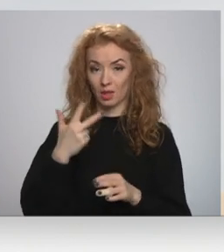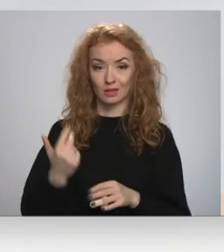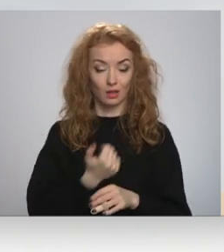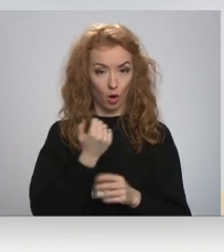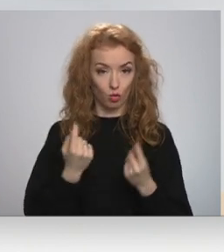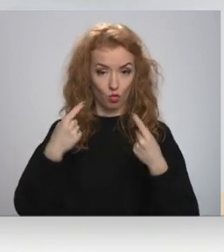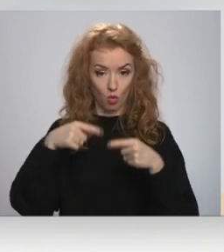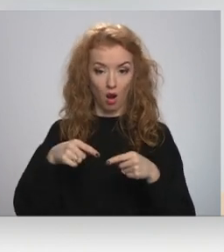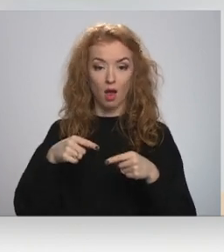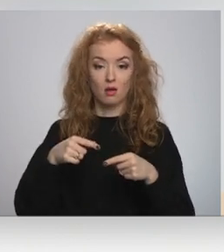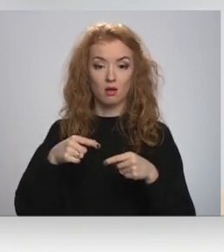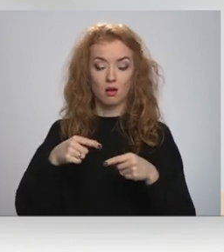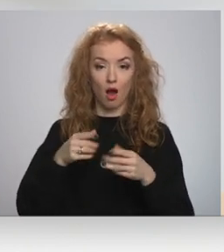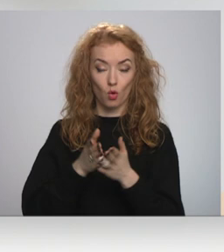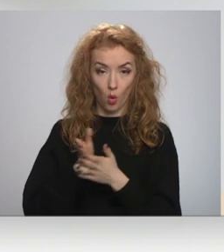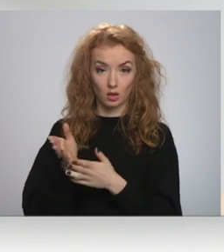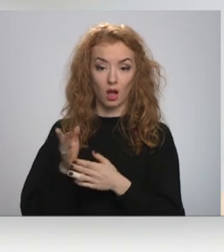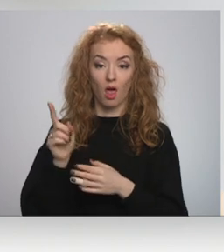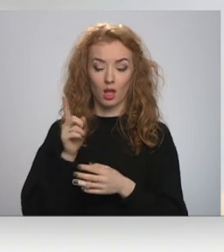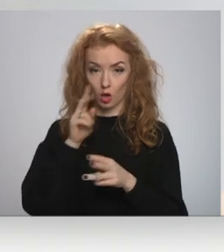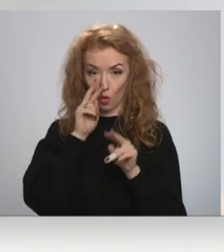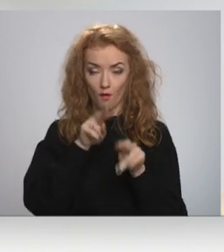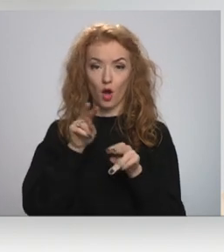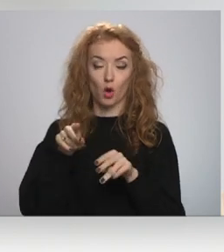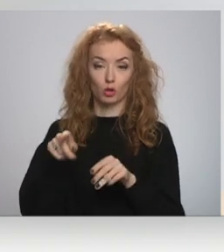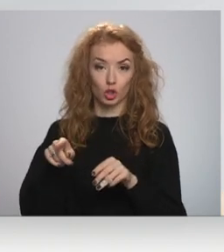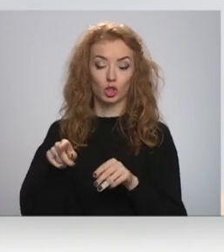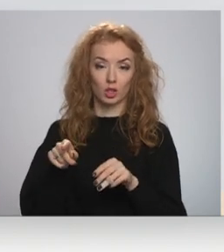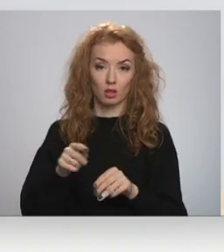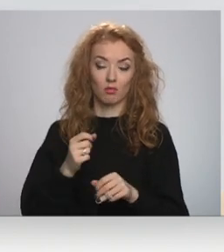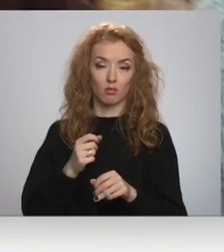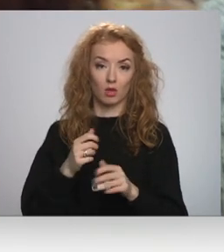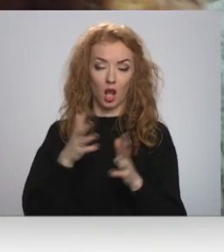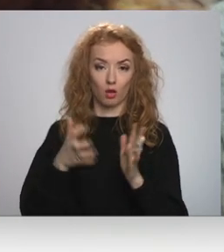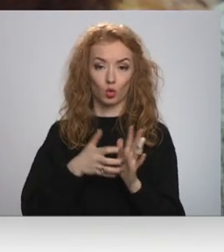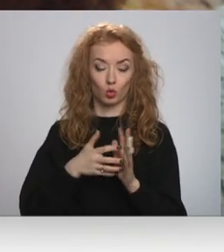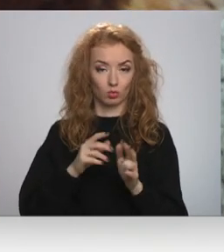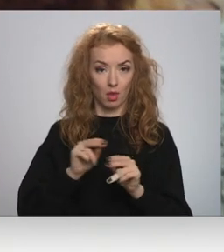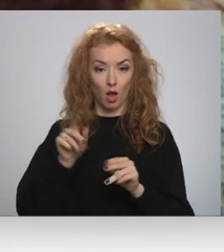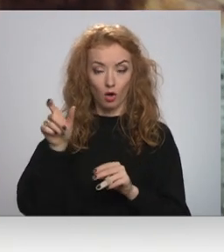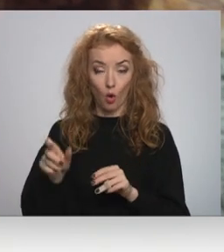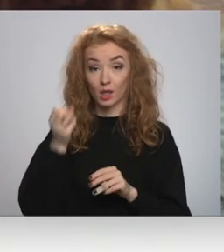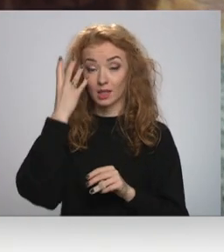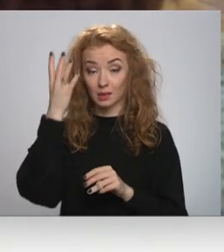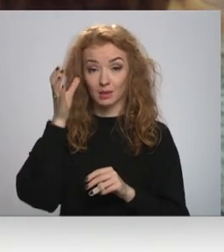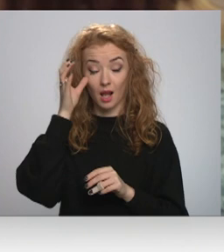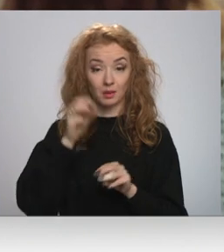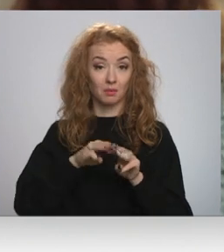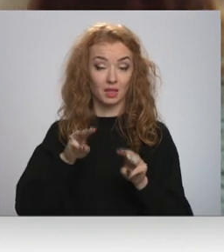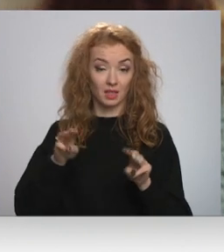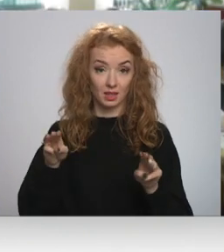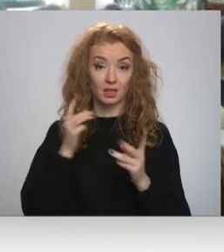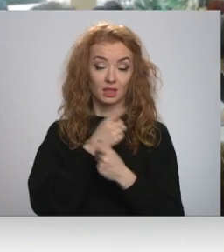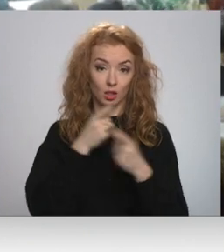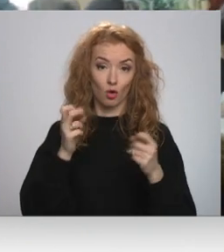laikā nozarē ir novērojama šī vakanču problemātika. Tikmēr Izglītības un zinātnes ministrijā RTV